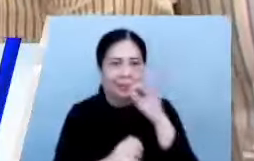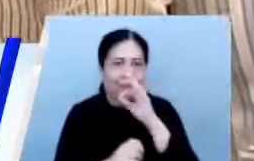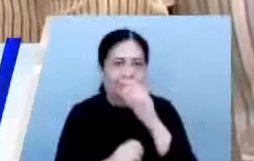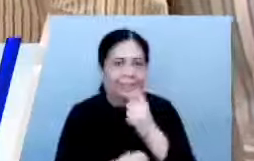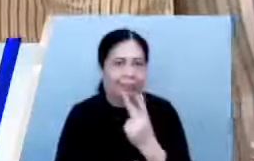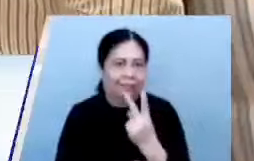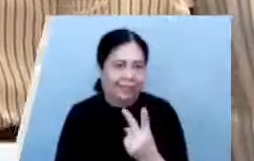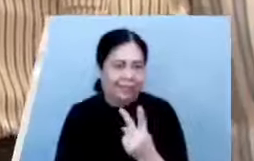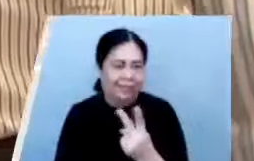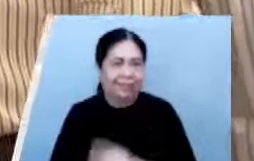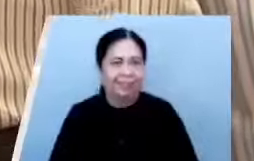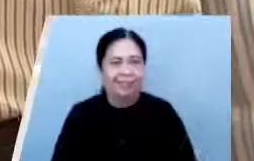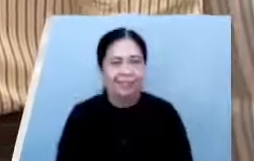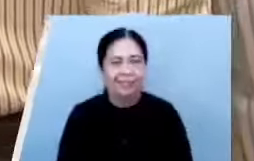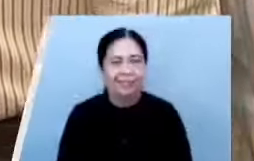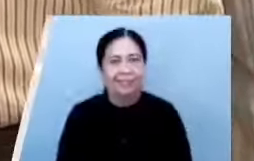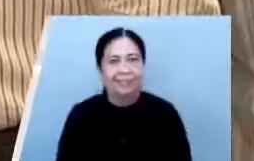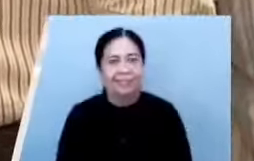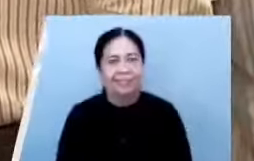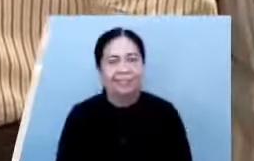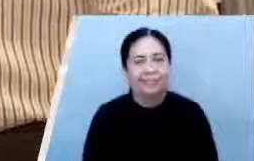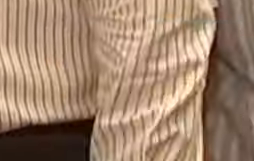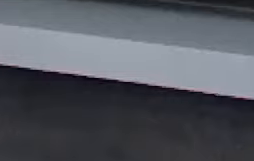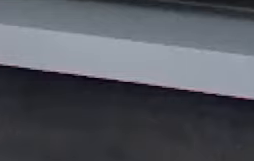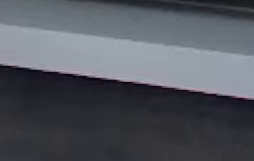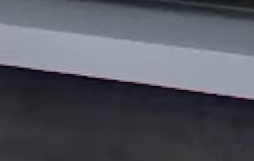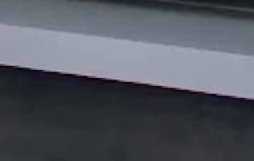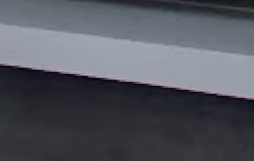Carampel, updated sa Showbiz Happenings.